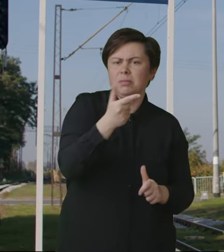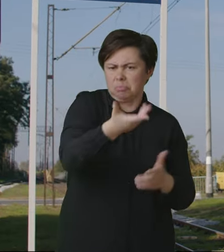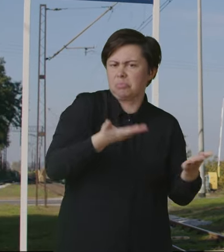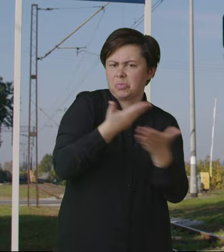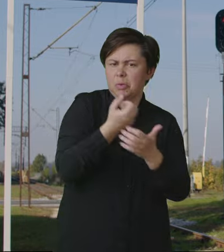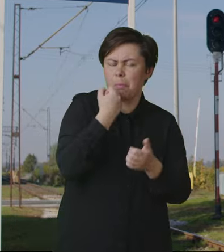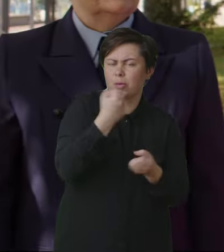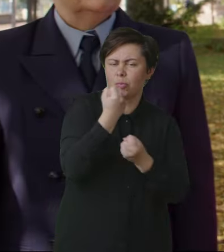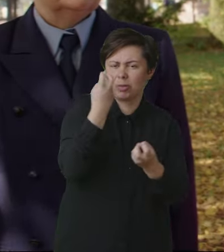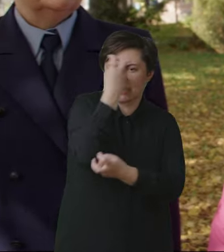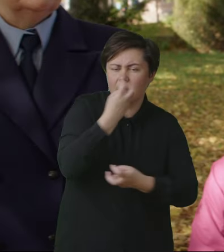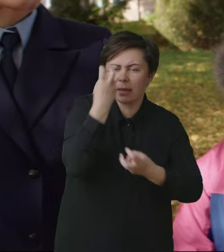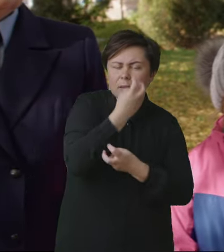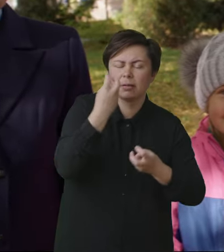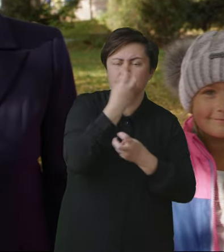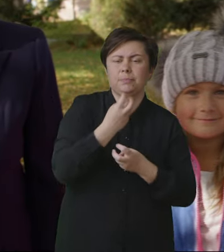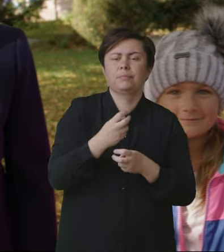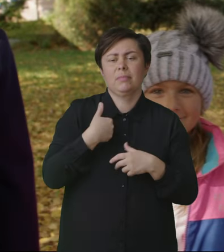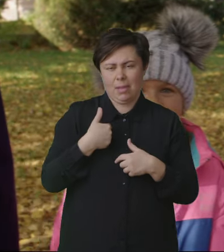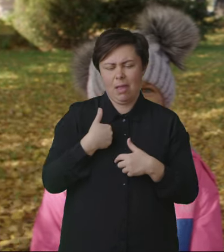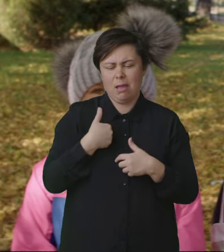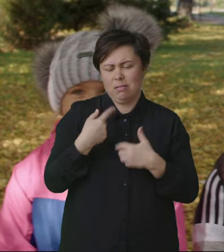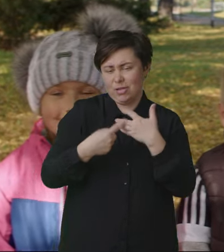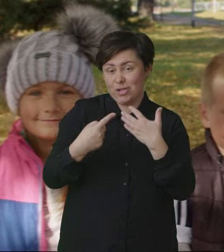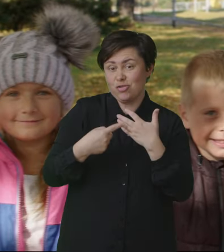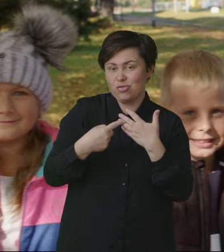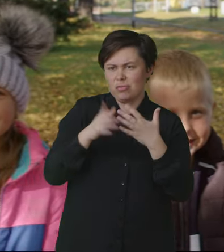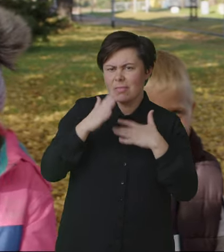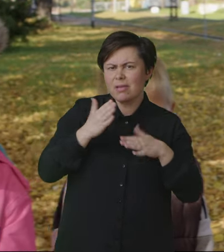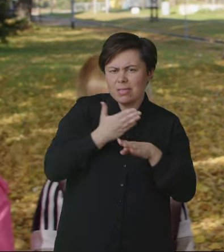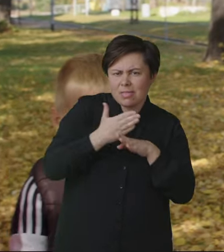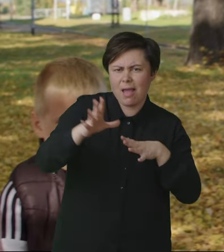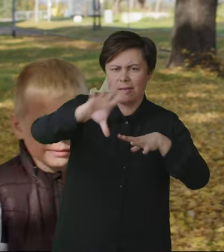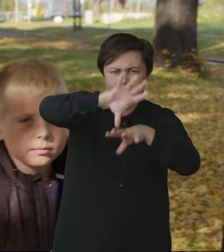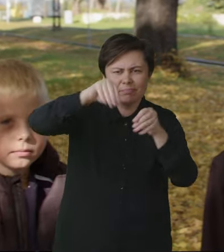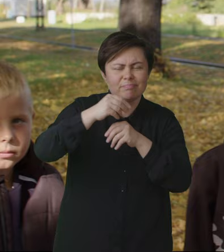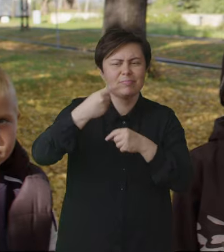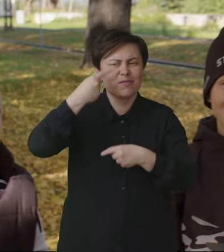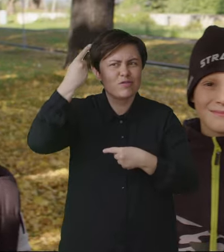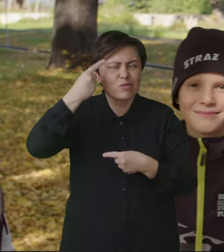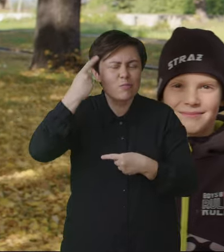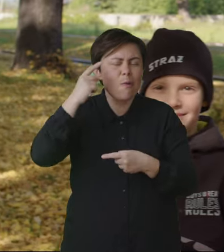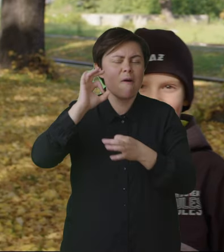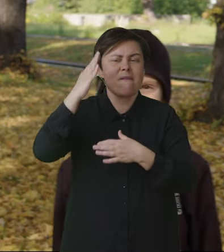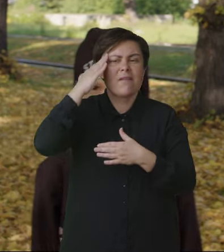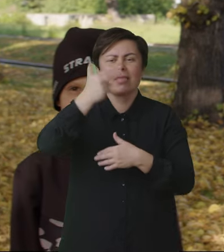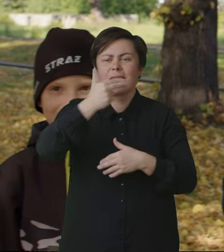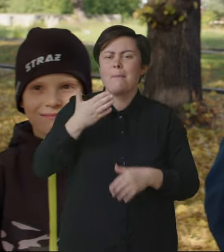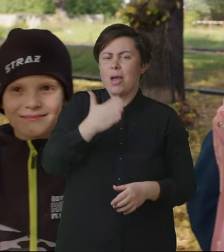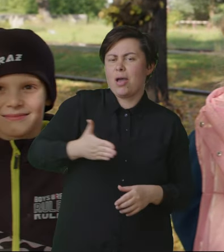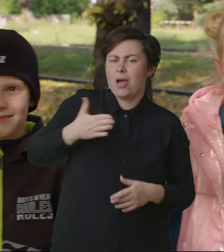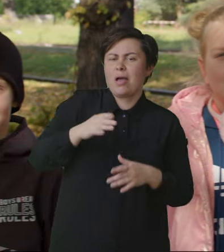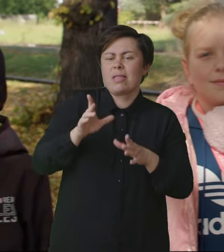dużym zainteresowaniem. Liczymy, że nadal będziemy mogli dzielić się wspomnieniami, wiedzą kolejarską z